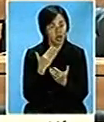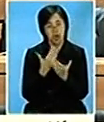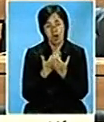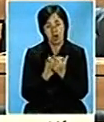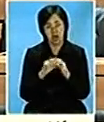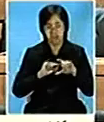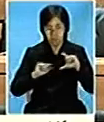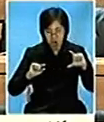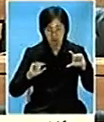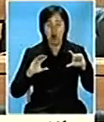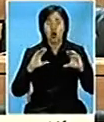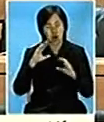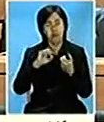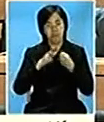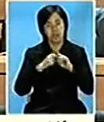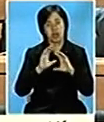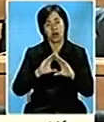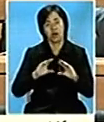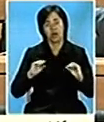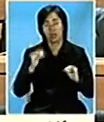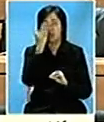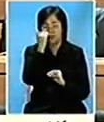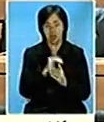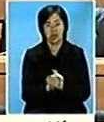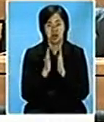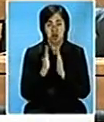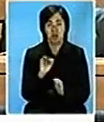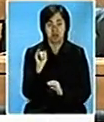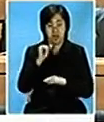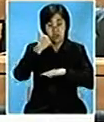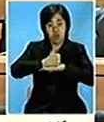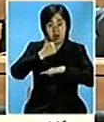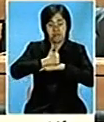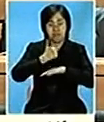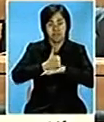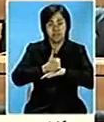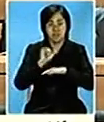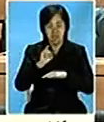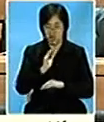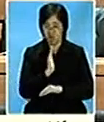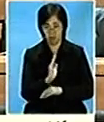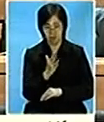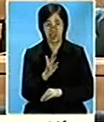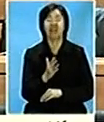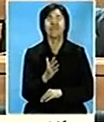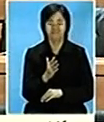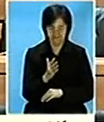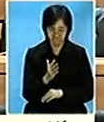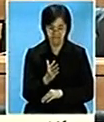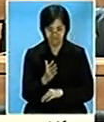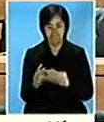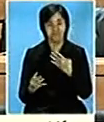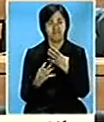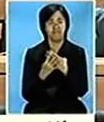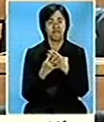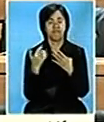น้อยลงอย่างมากเหตุผลเพราะสามารถเอาผู้ที่เป็นผู้นำเนี่ยที่ไม่ซื่อสัตย์เนี่ยนะครับมาติดคุก